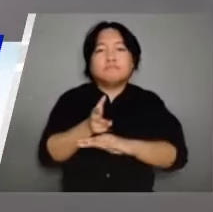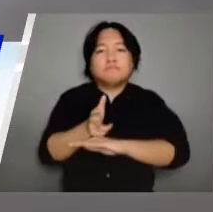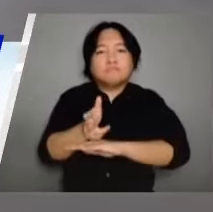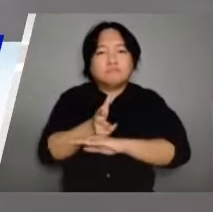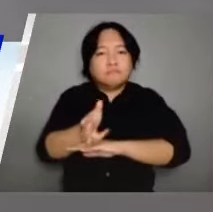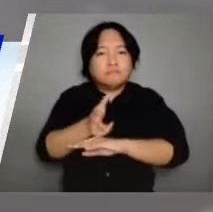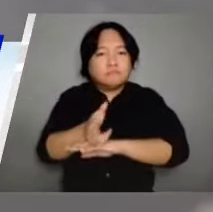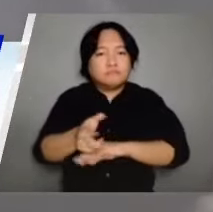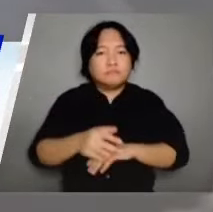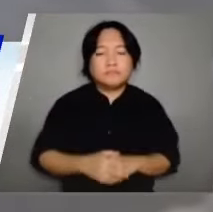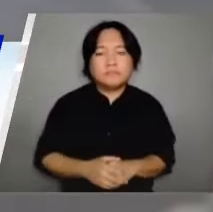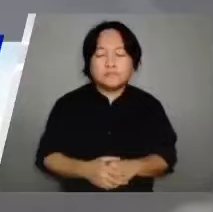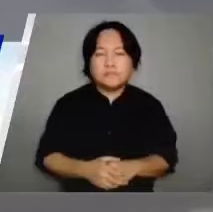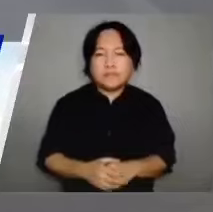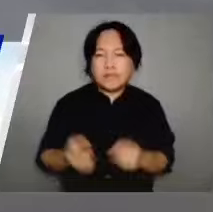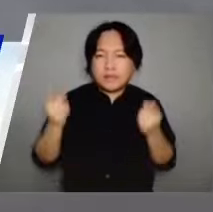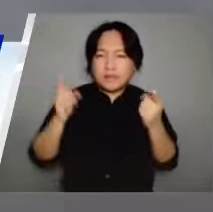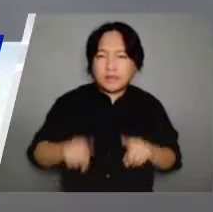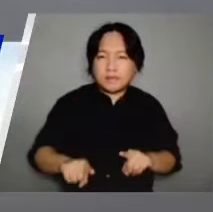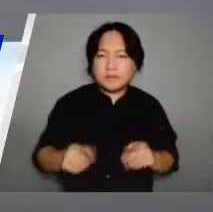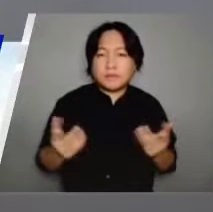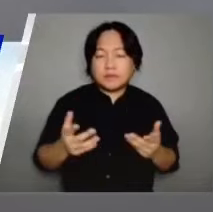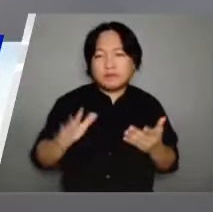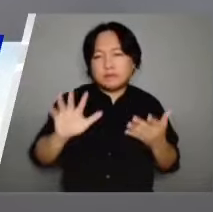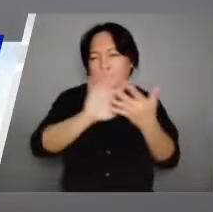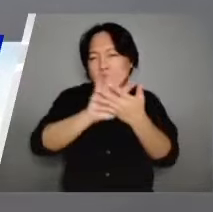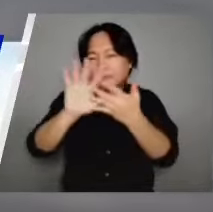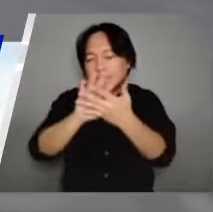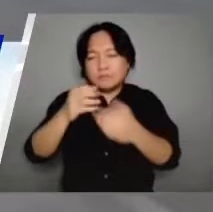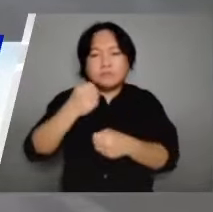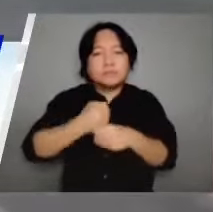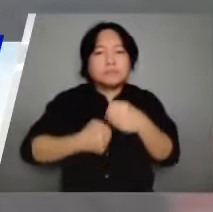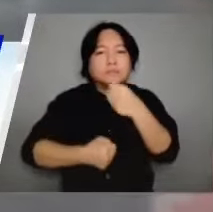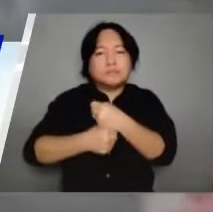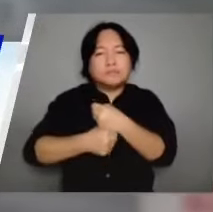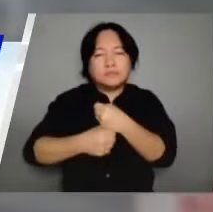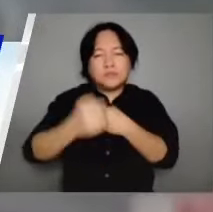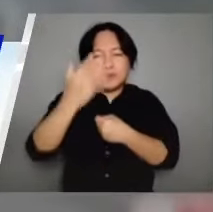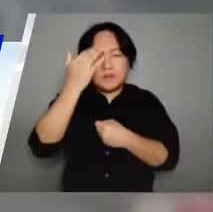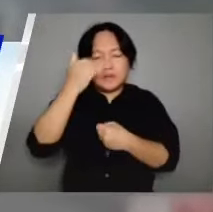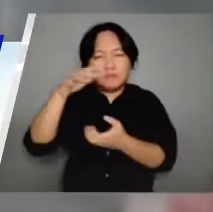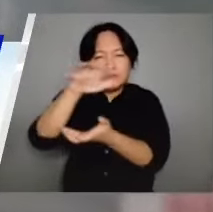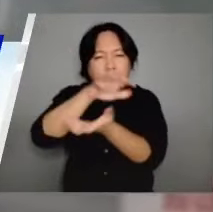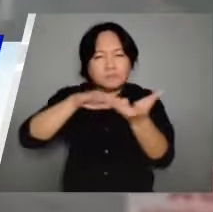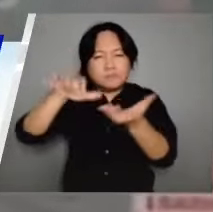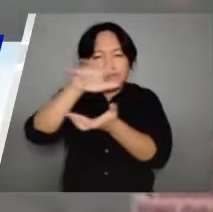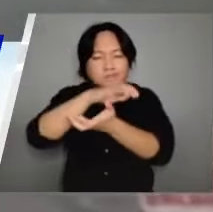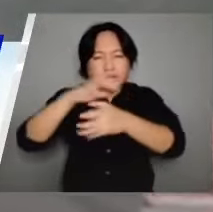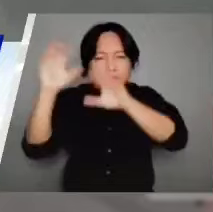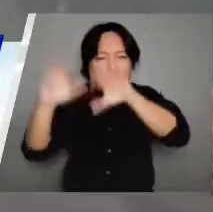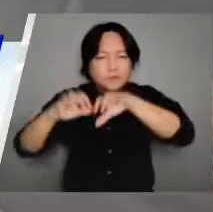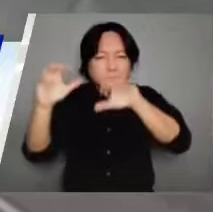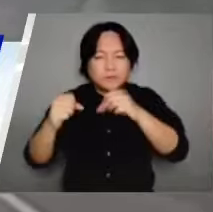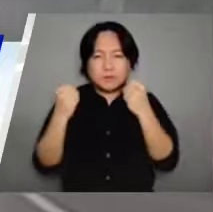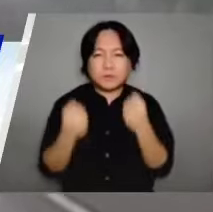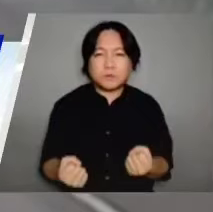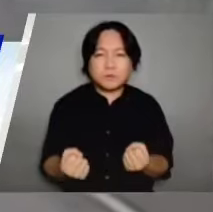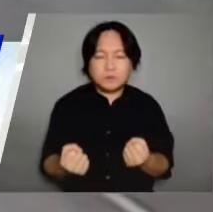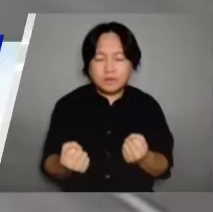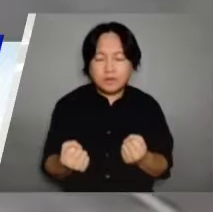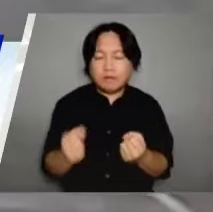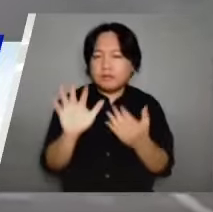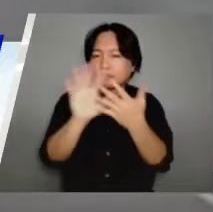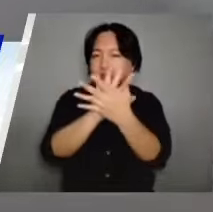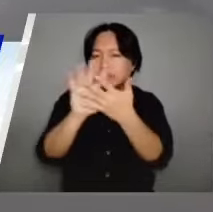Nag-zero visibility naman sa Kidapawan City sa Cotabato dahil sa makapal na hamog dulot ng malakas na ulan. Kaya inabisuhan ang mga